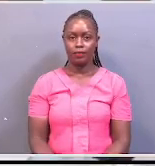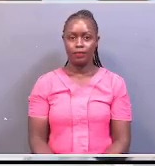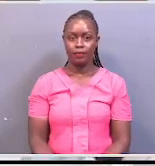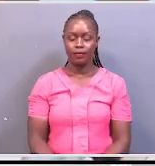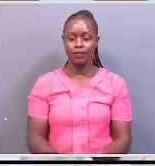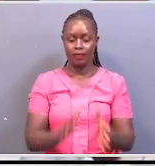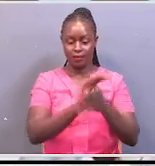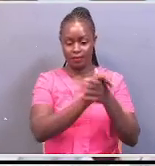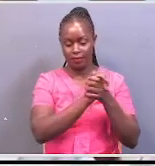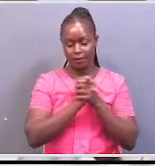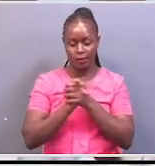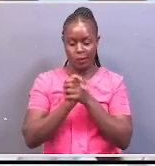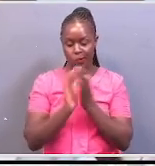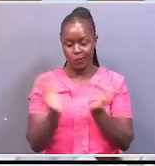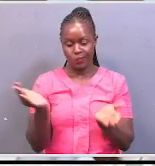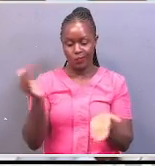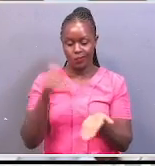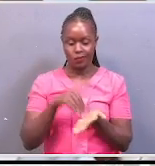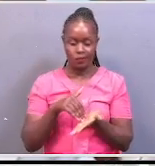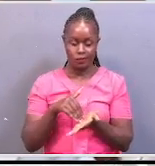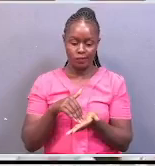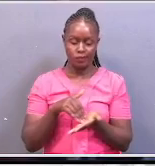Moriega renge.